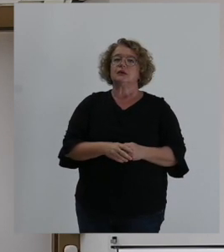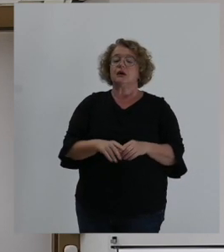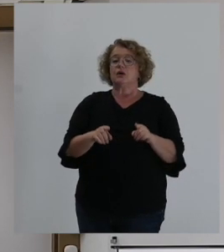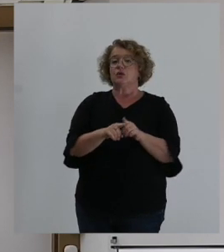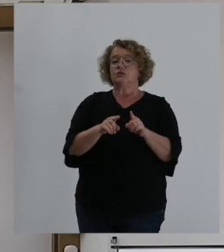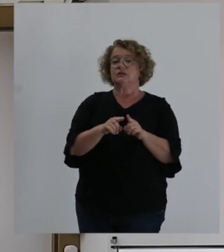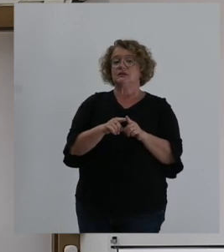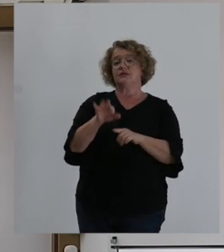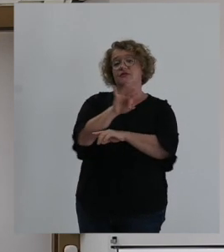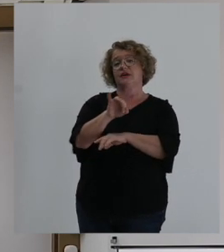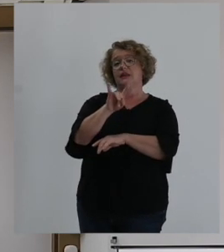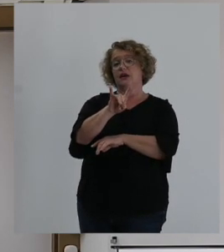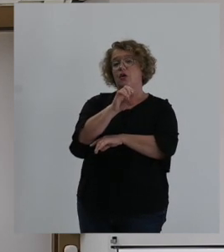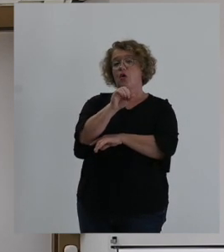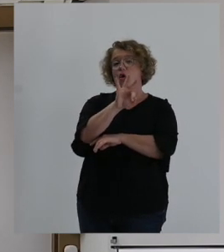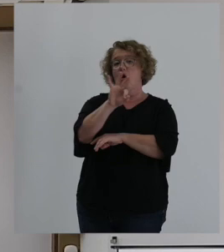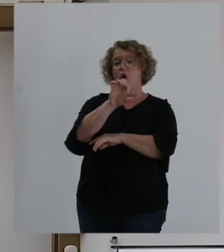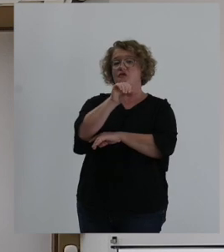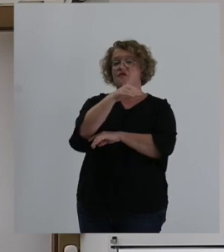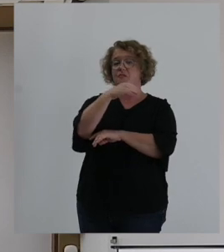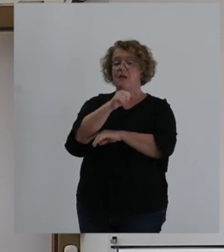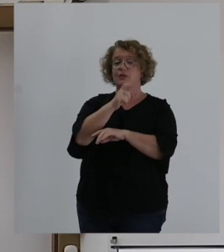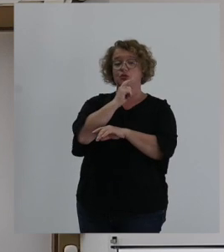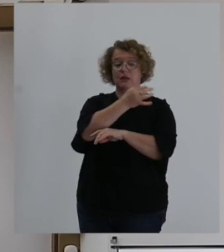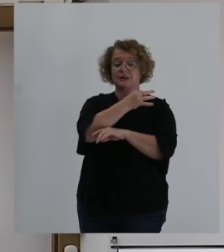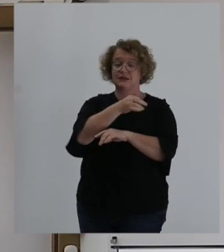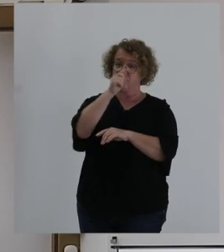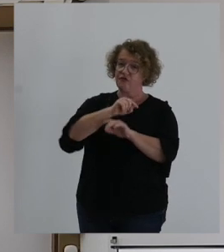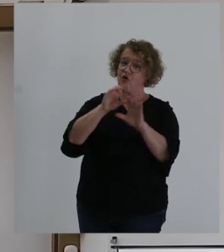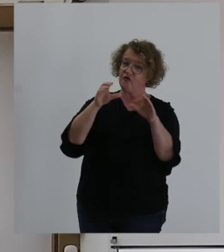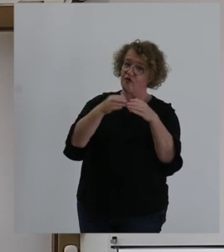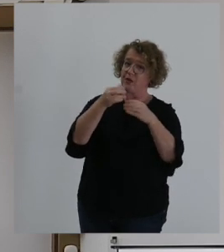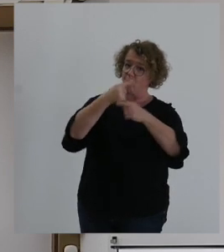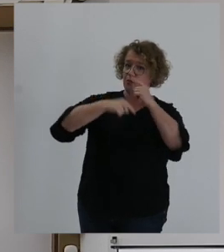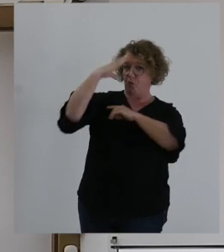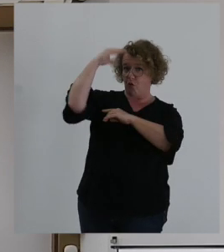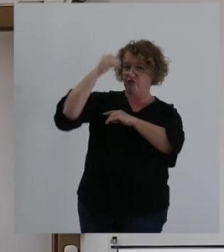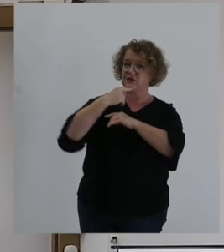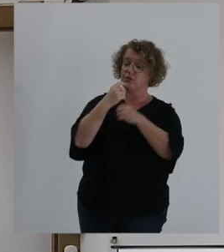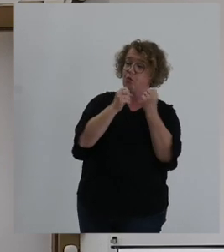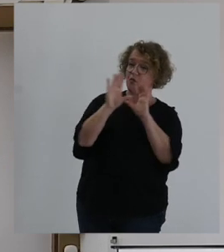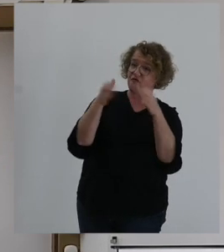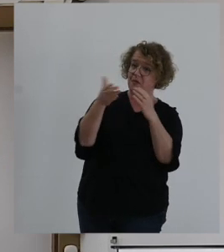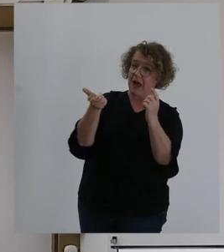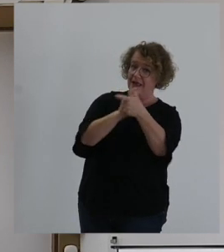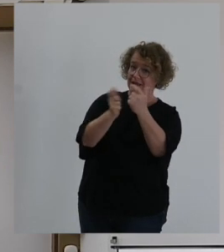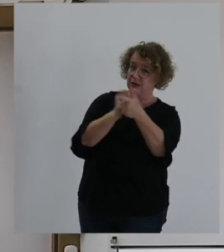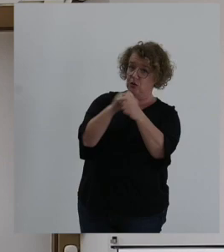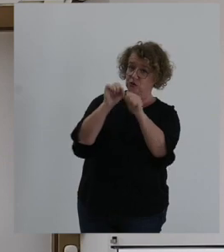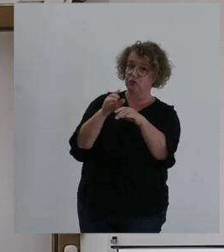Frédéric Hoffmann, c'est vous qui avez parlé de professionnalisation. Est-ce qu'il s'agit d'aller, par exemple, vers plus d'alternance comme